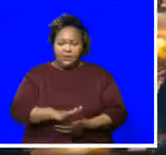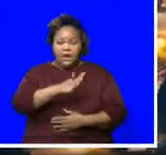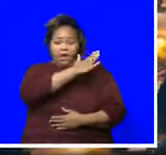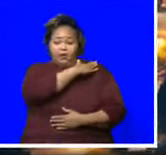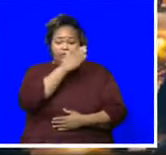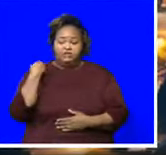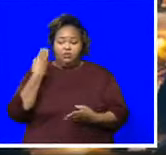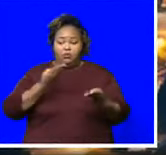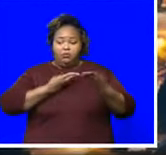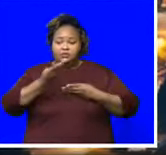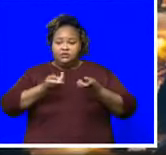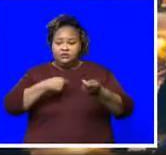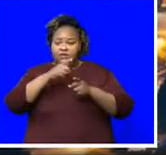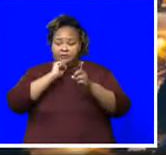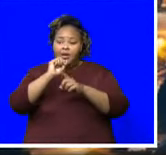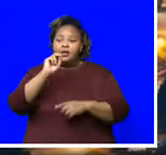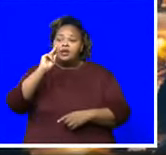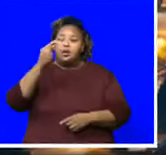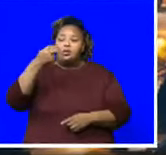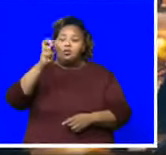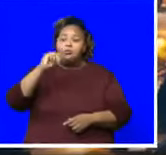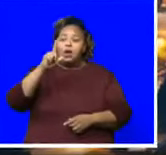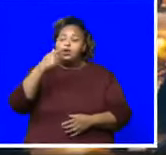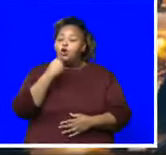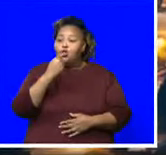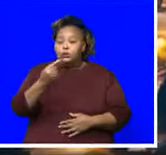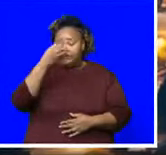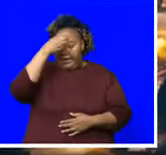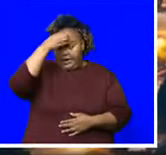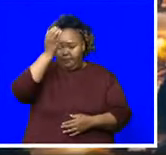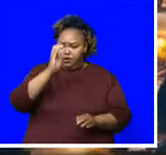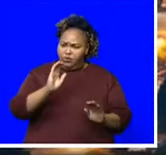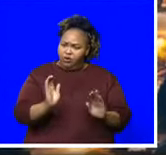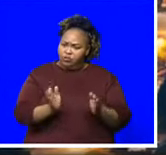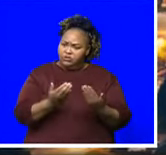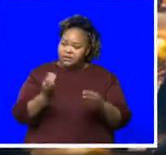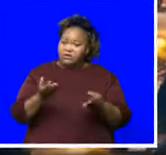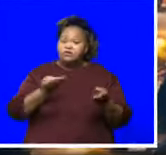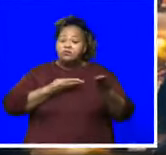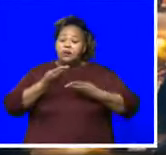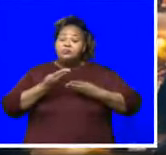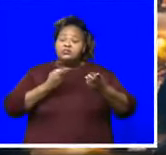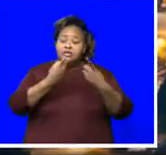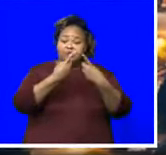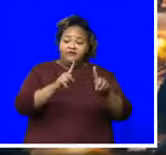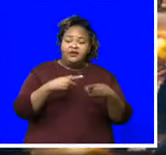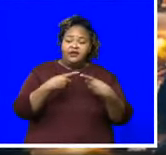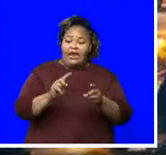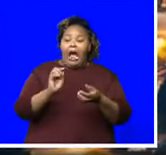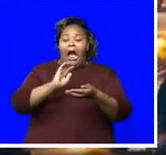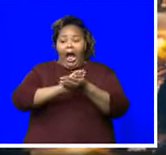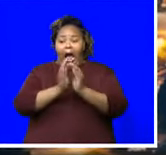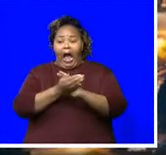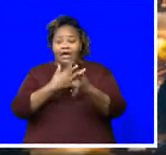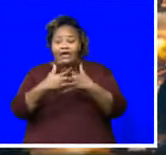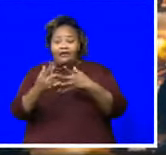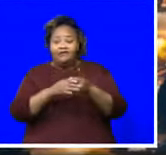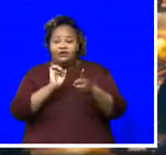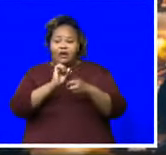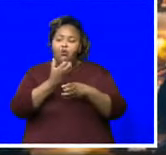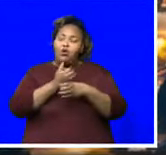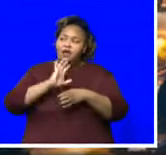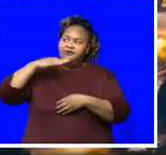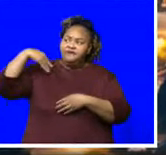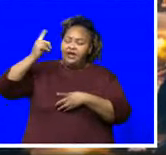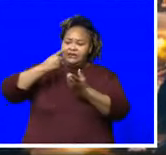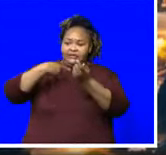namancobo akhumalo yithi uhulumende uyakukhuthaza ukuthi inkampani ikhiciteleke kuthengisa kulamanye emave. Itunake kuvetele